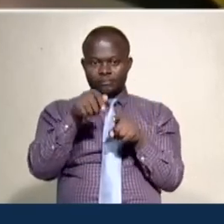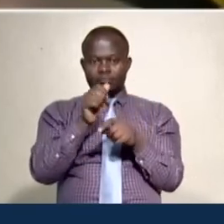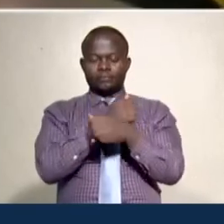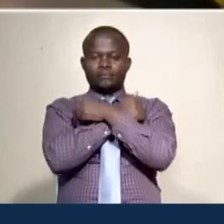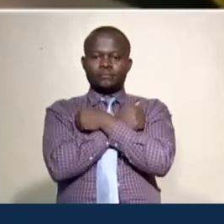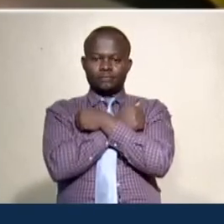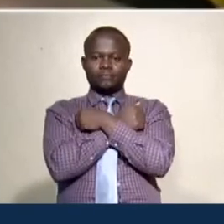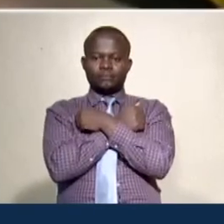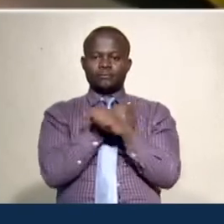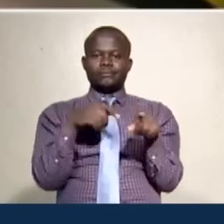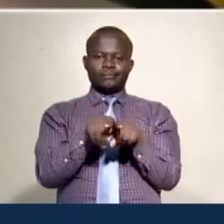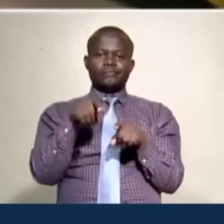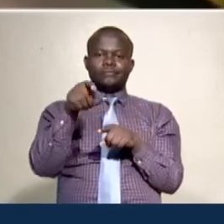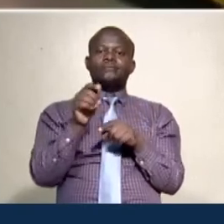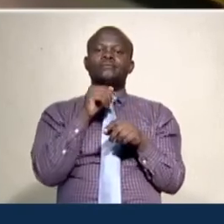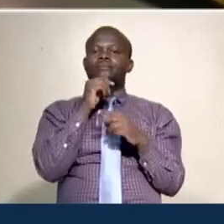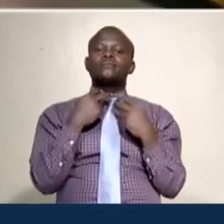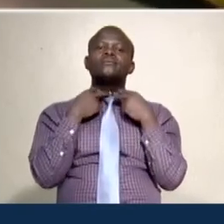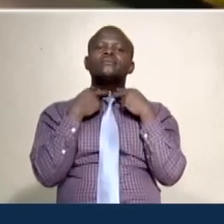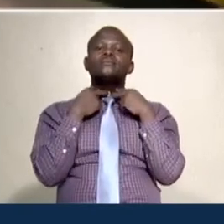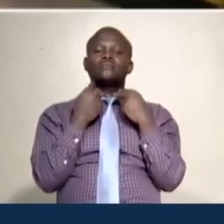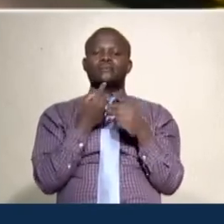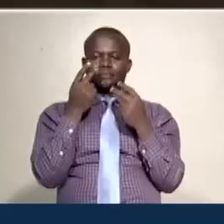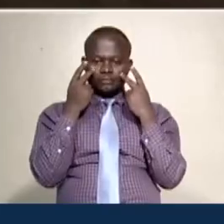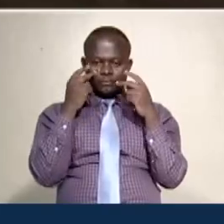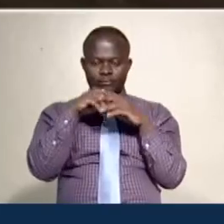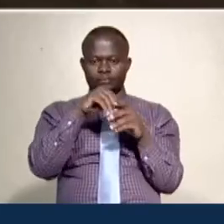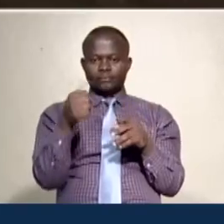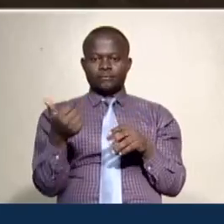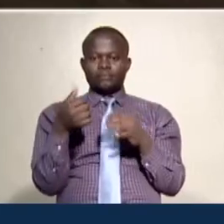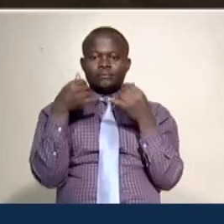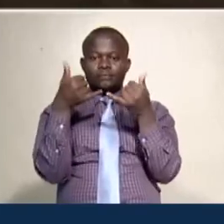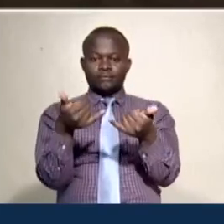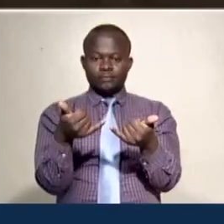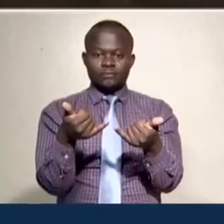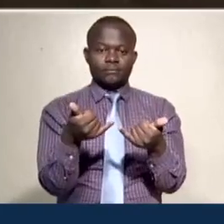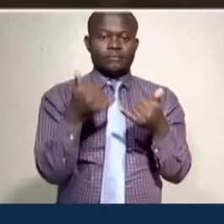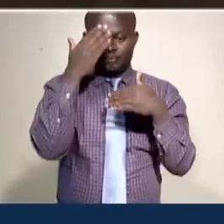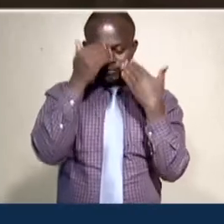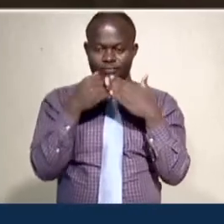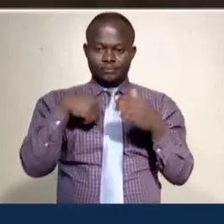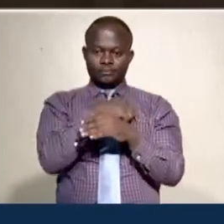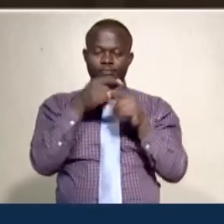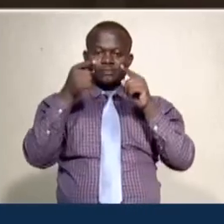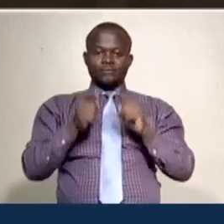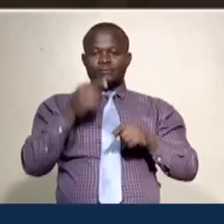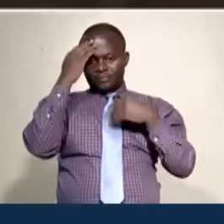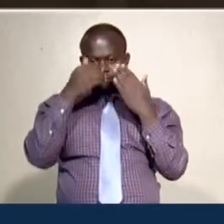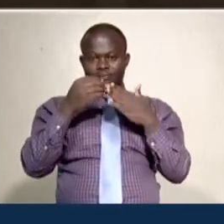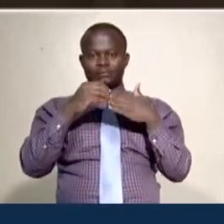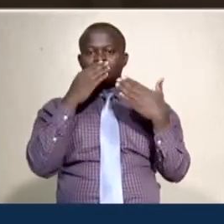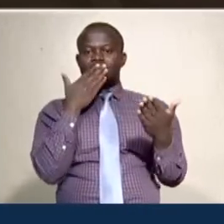bayikunde, nabo bere guheranwa n'agahinda ahubwo bibone mu bandi. Urebye no kugira ngo tube tugeze ahantu kubera